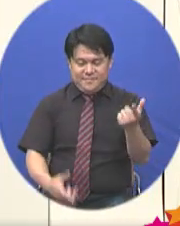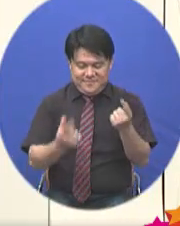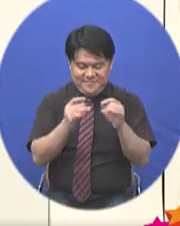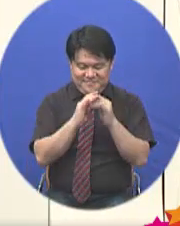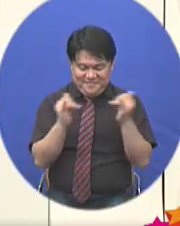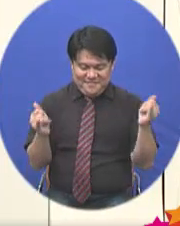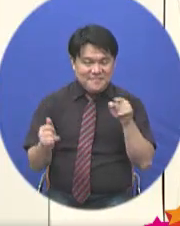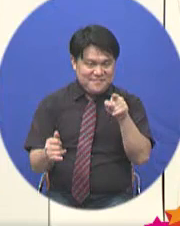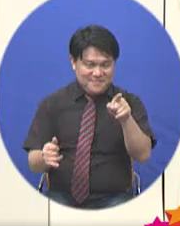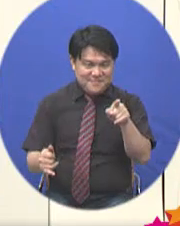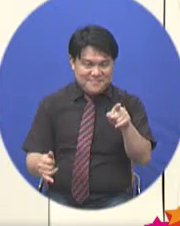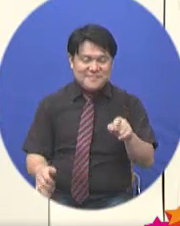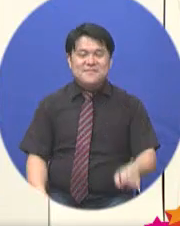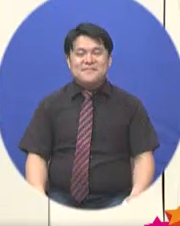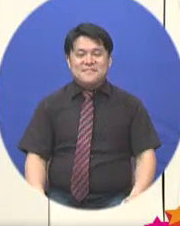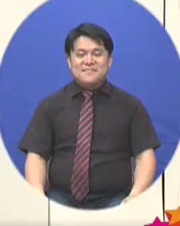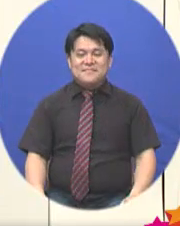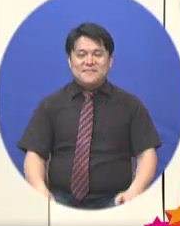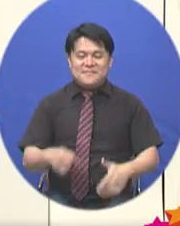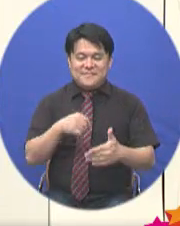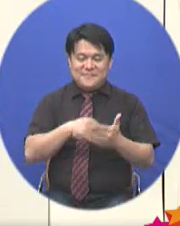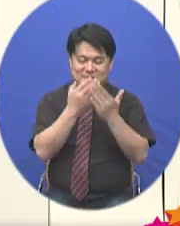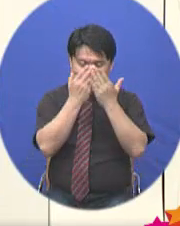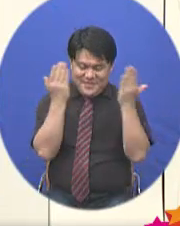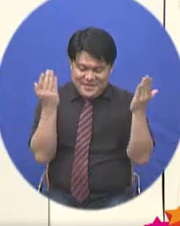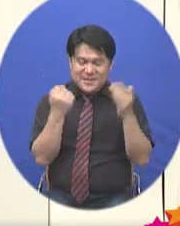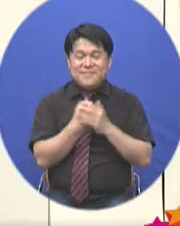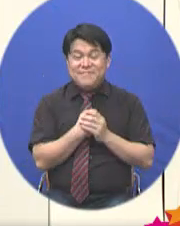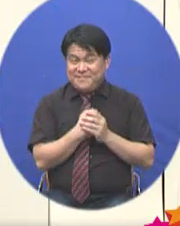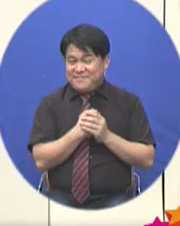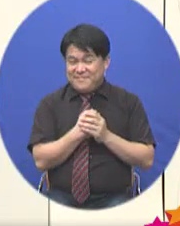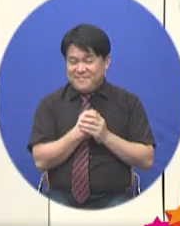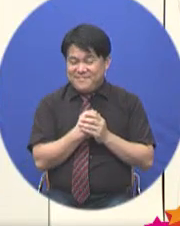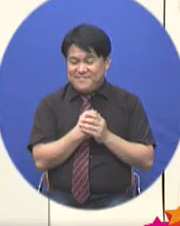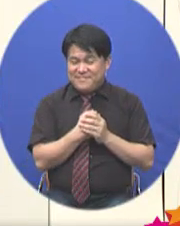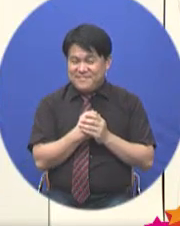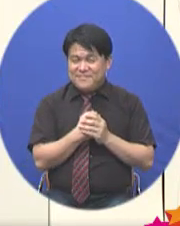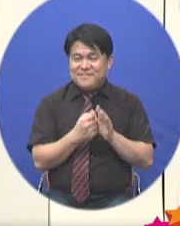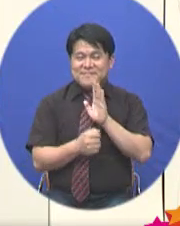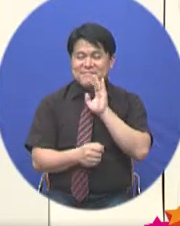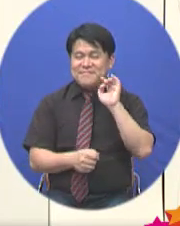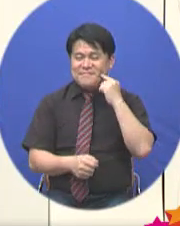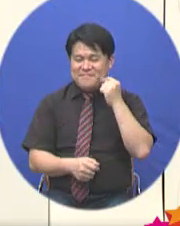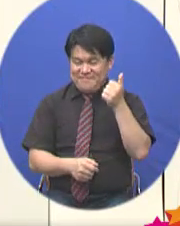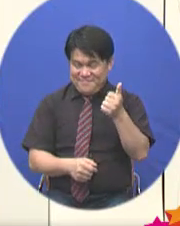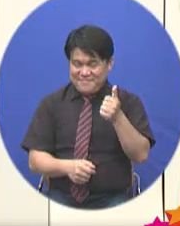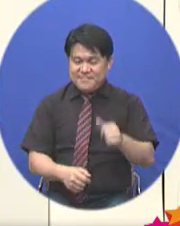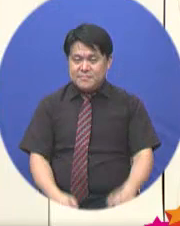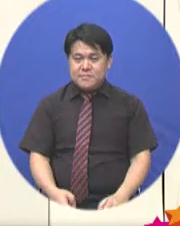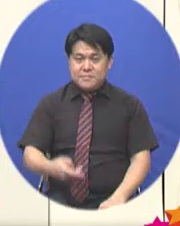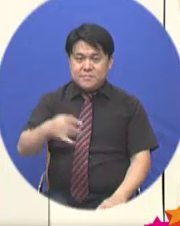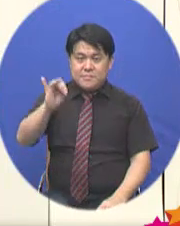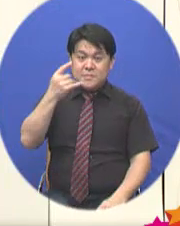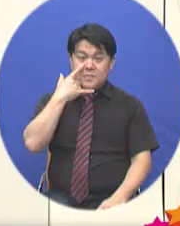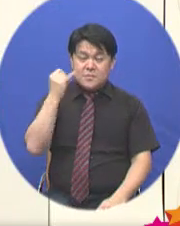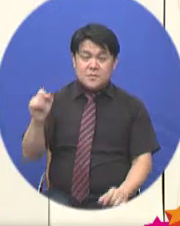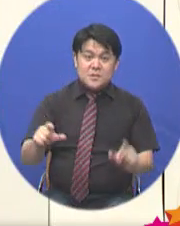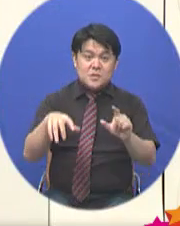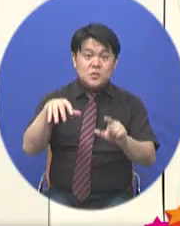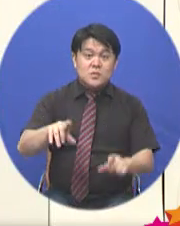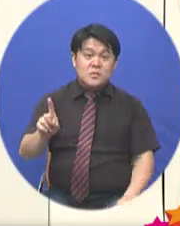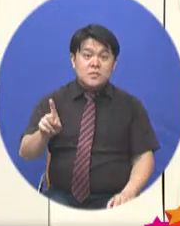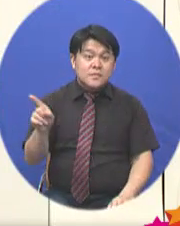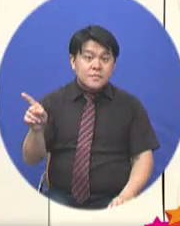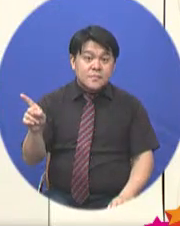분이에요. 알록달록하고 그게. 마음도 밝고 너무 예쁘신 분 같아요. 아, 시어머니가 제가, 어디 사신다